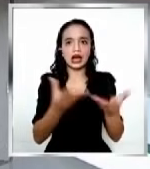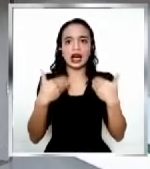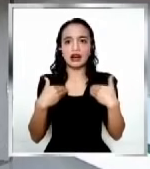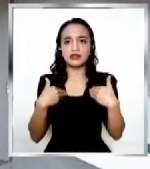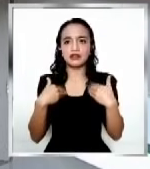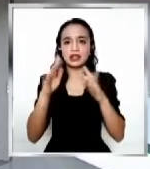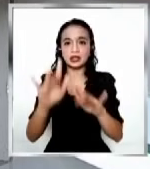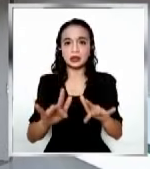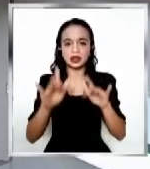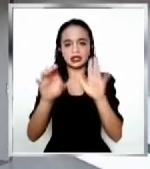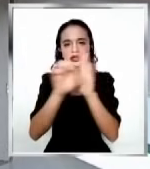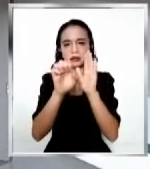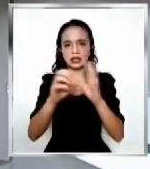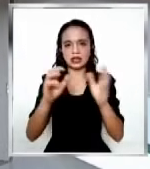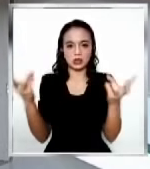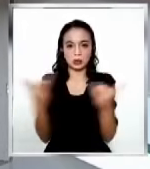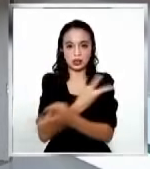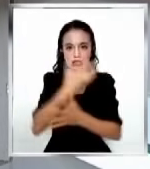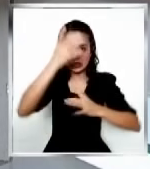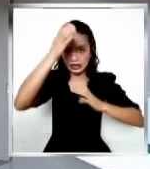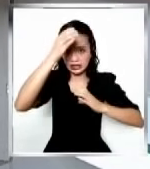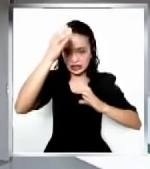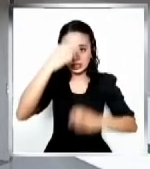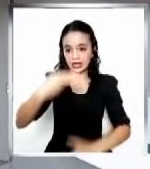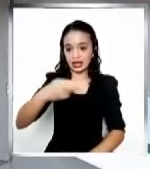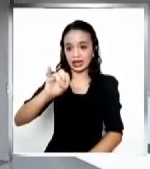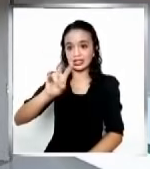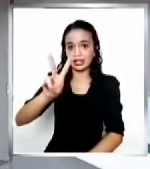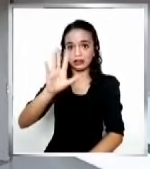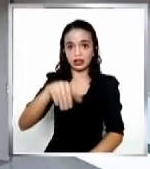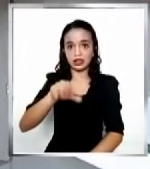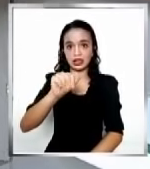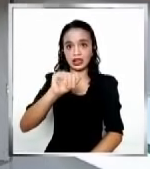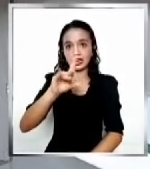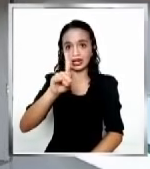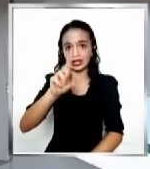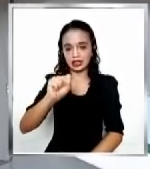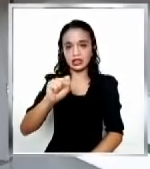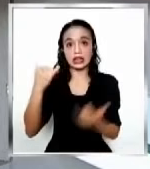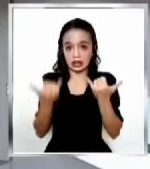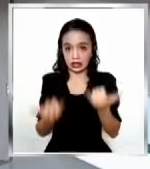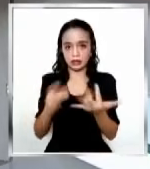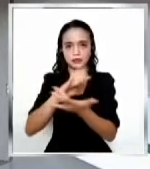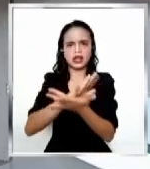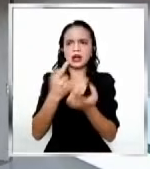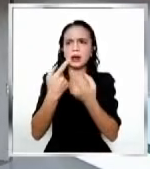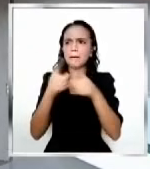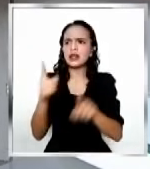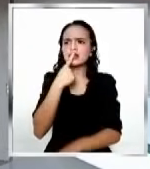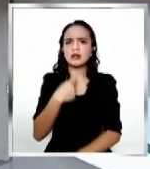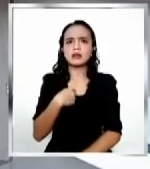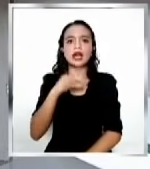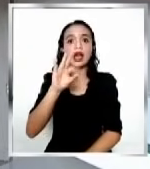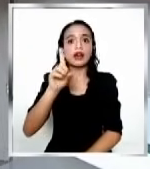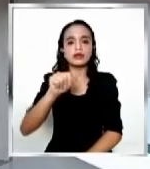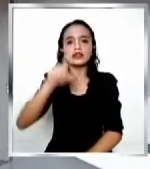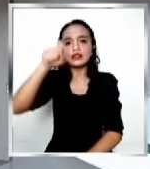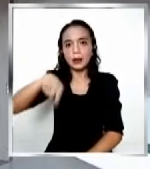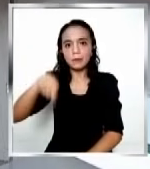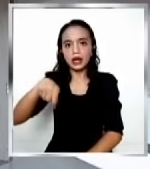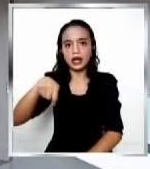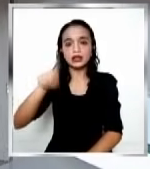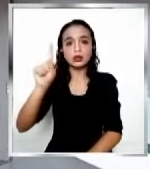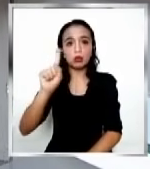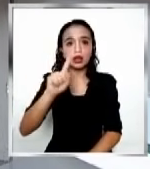cancer, HIV/AIDS at ngayon, COVID-19. Pero sabi po ng FDA, dapat rehistrado sa ibang bansa ang aangkating